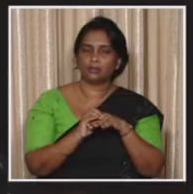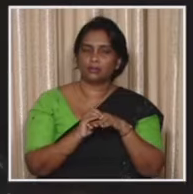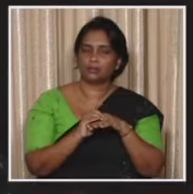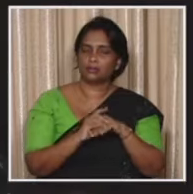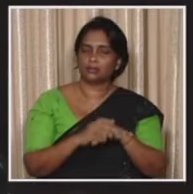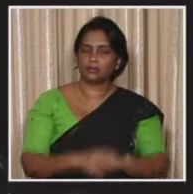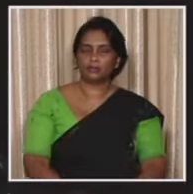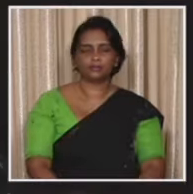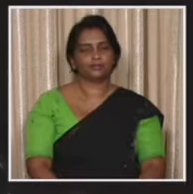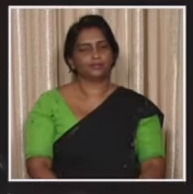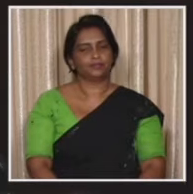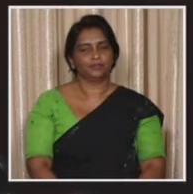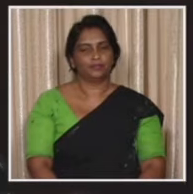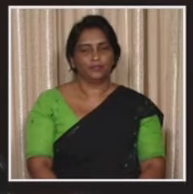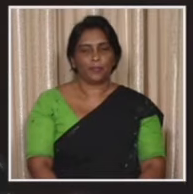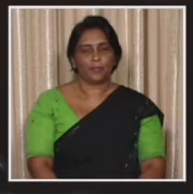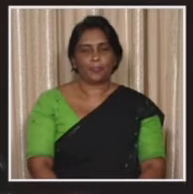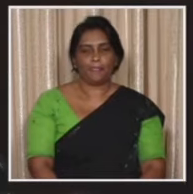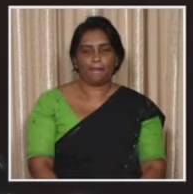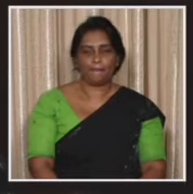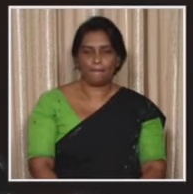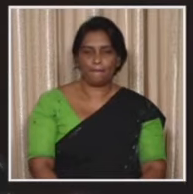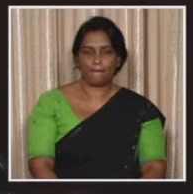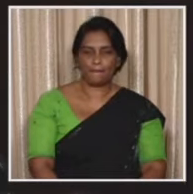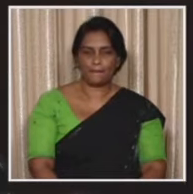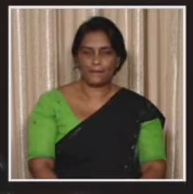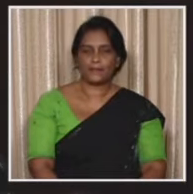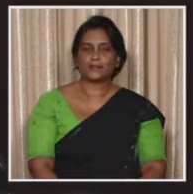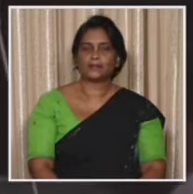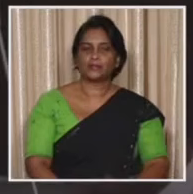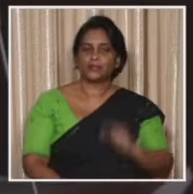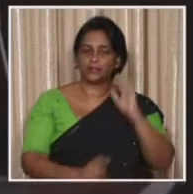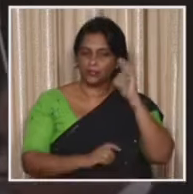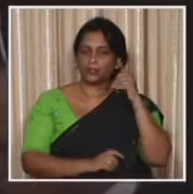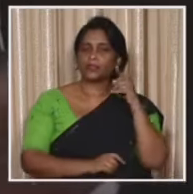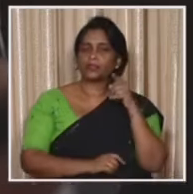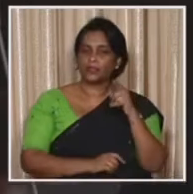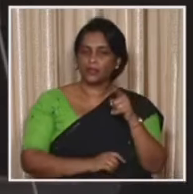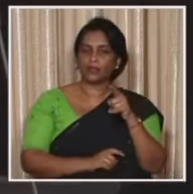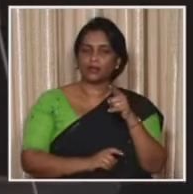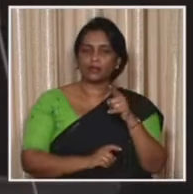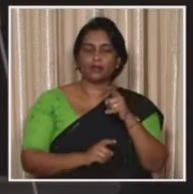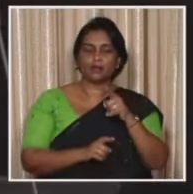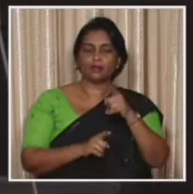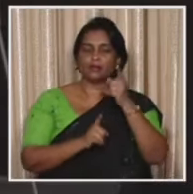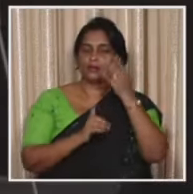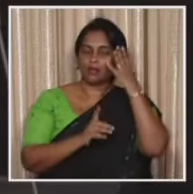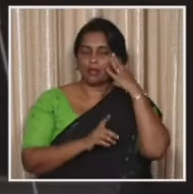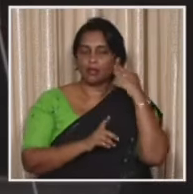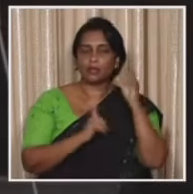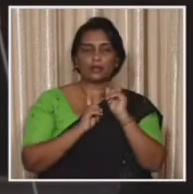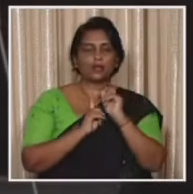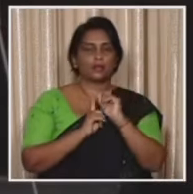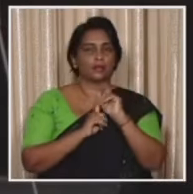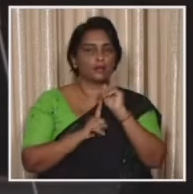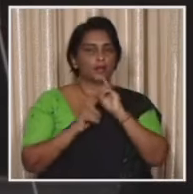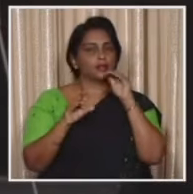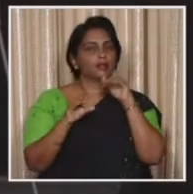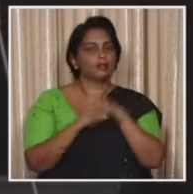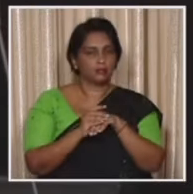එක ගෙන යාමේ අයිතියක් ඒගොල්ලන්ට තියෙනවා. මම කියනවා. විශේෂයෙන්ම එතුමාට අමතක වෙලා තියෙනවා පාර්ලිමේන්තුව ඇතුලේ මෙච්චර කාලයක්